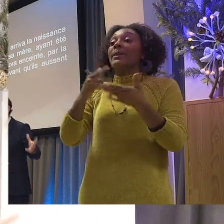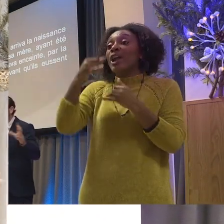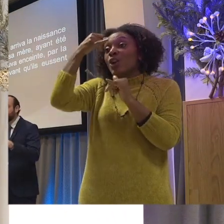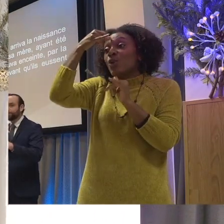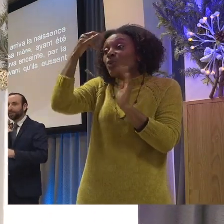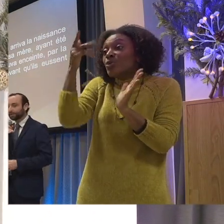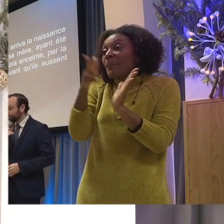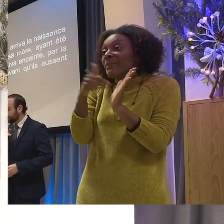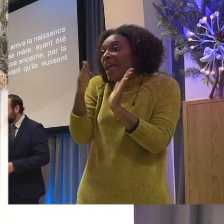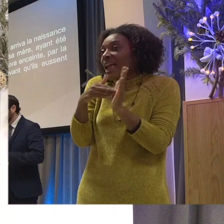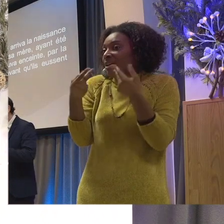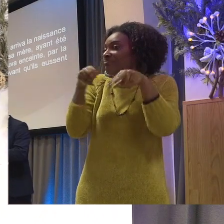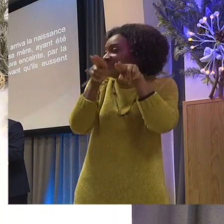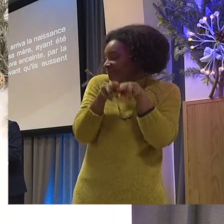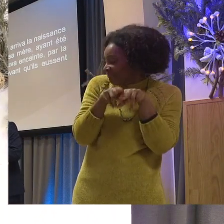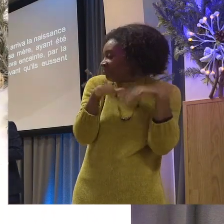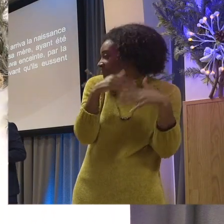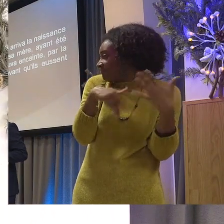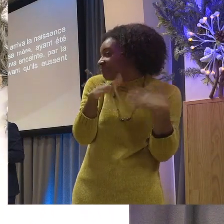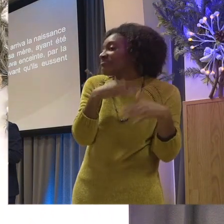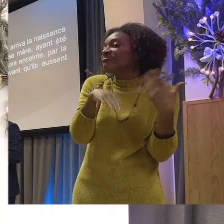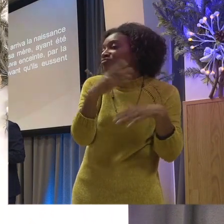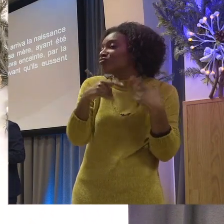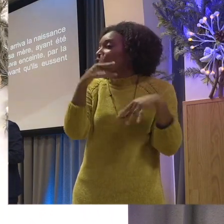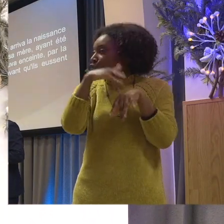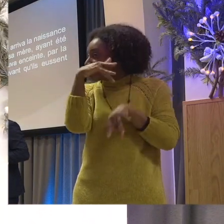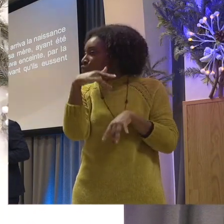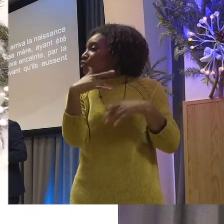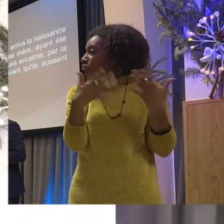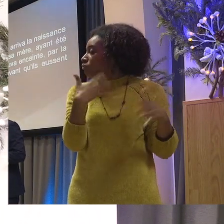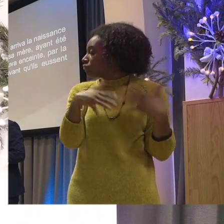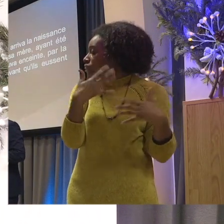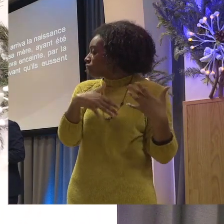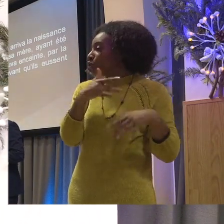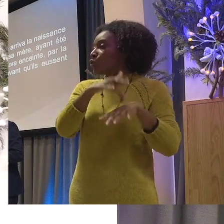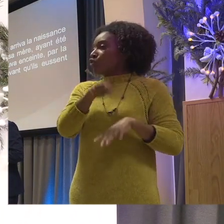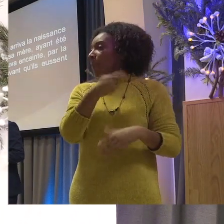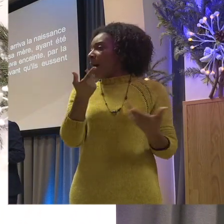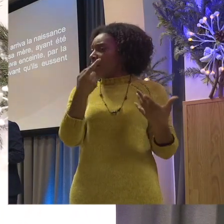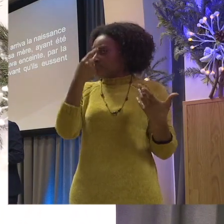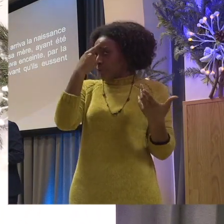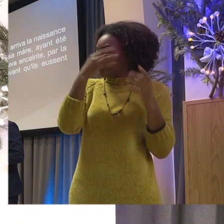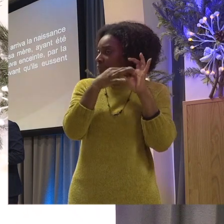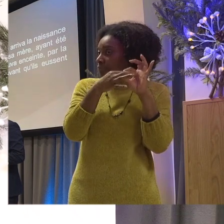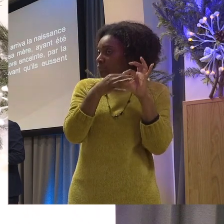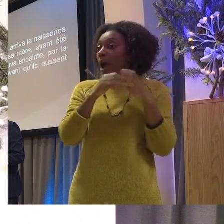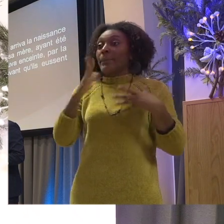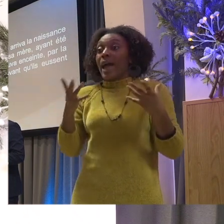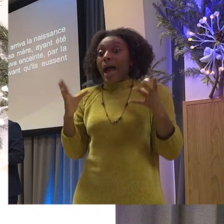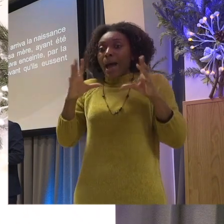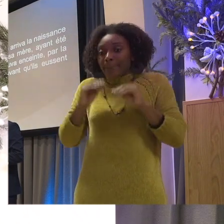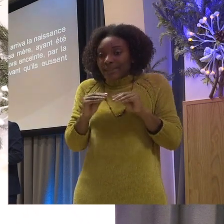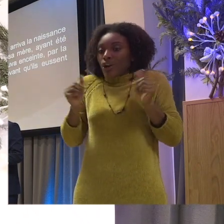noces, puis vient l'intimité totale, physique, émotionnelle, spirituelle, intellectuelle. Et enfin, habiter